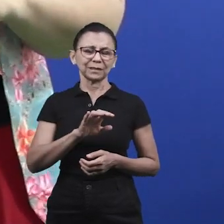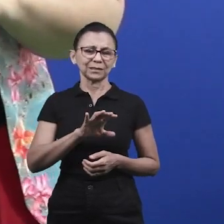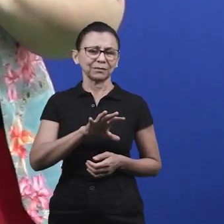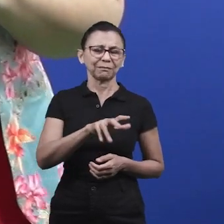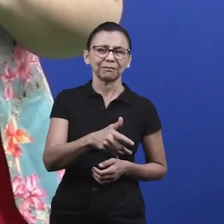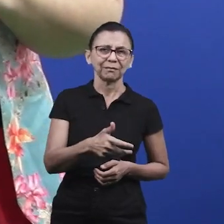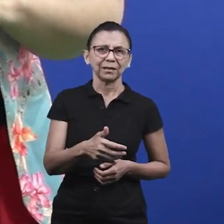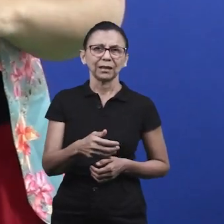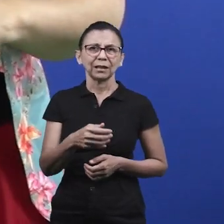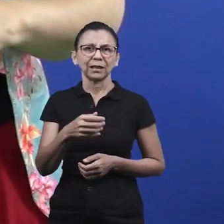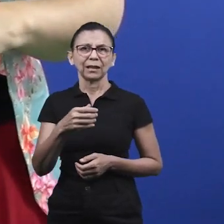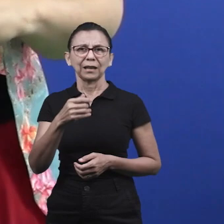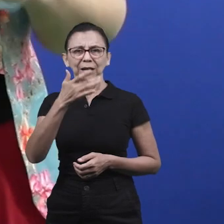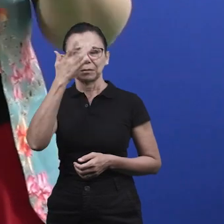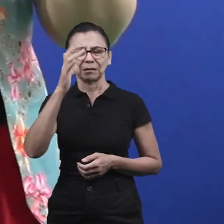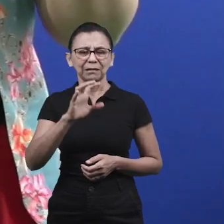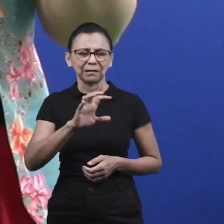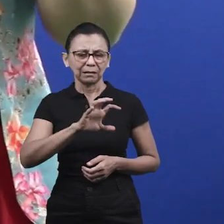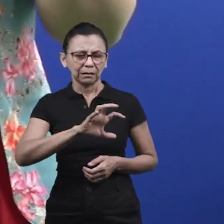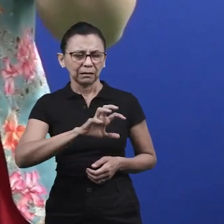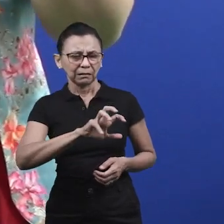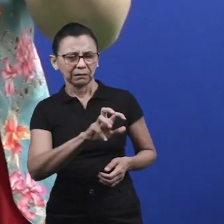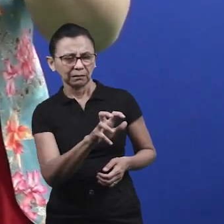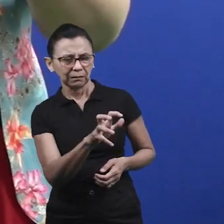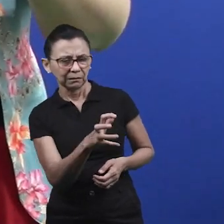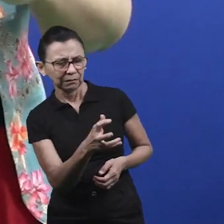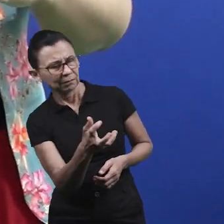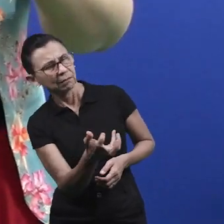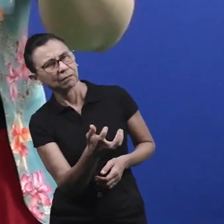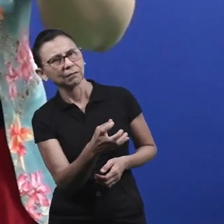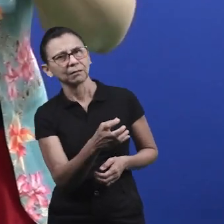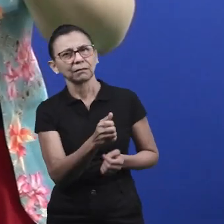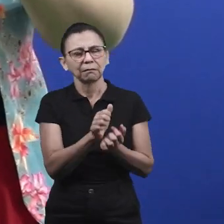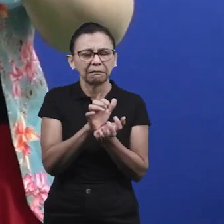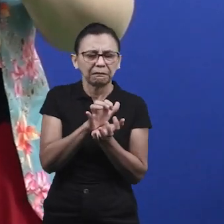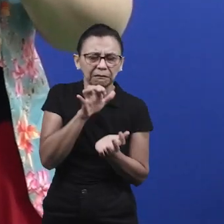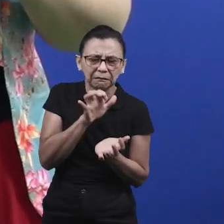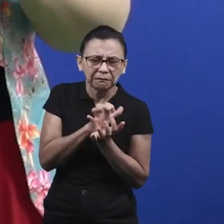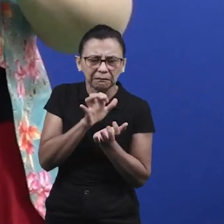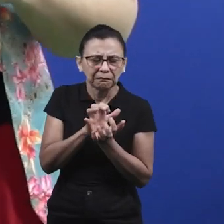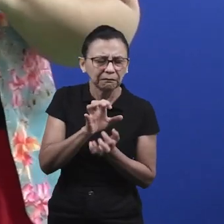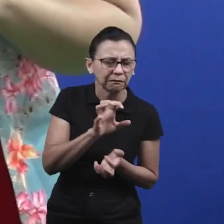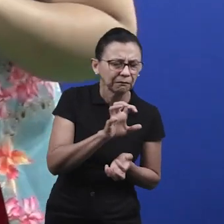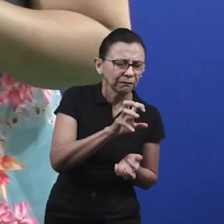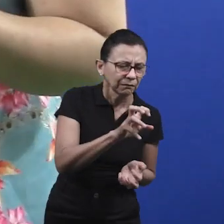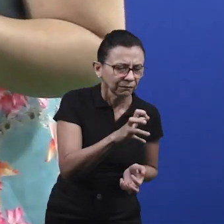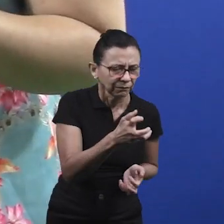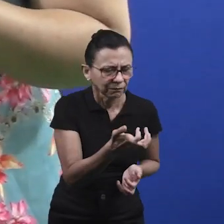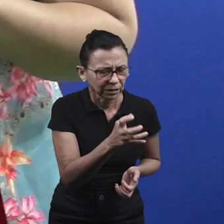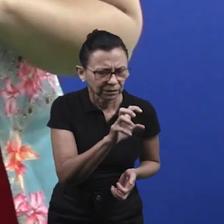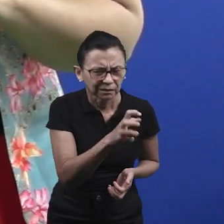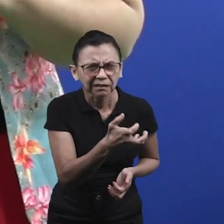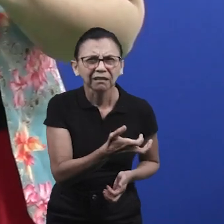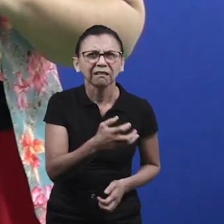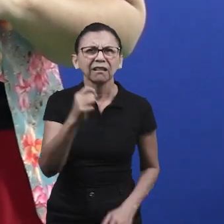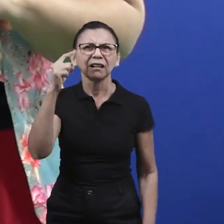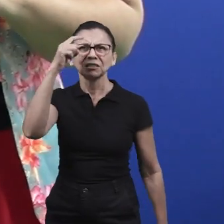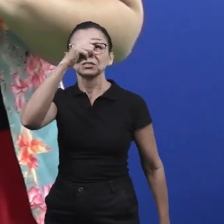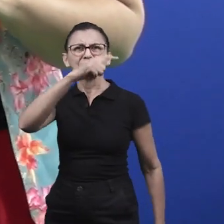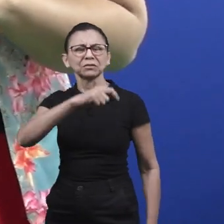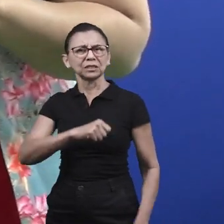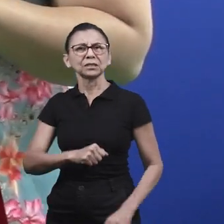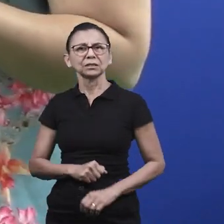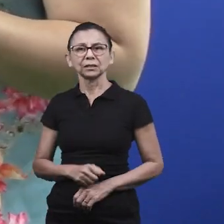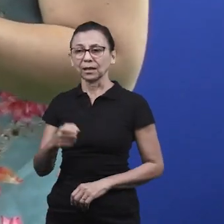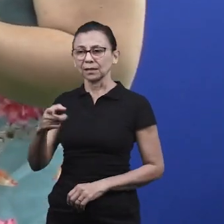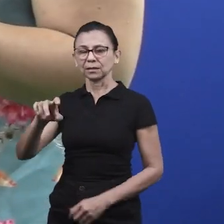Par exemple, une personne avec mobilité réduite, une personne âgée, peut-être a plus de difficultés pour utiliser